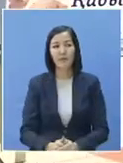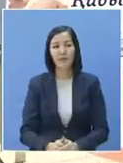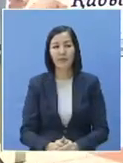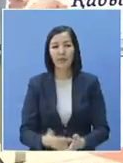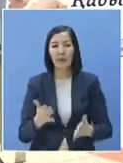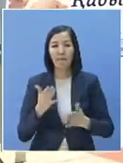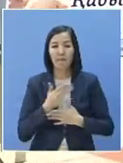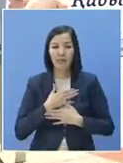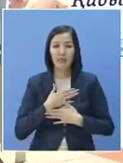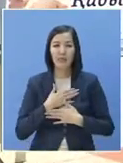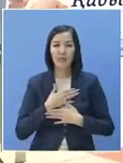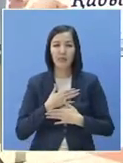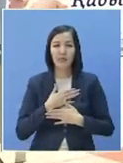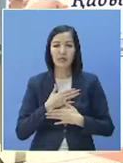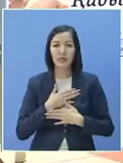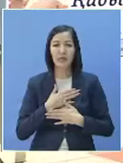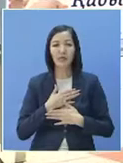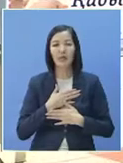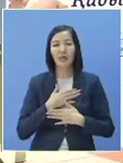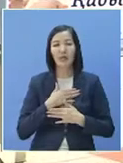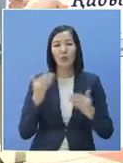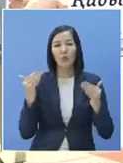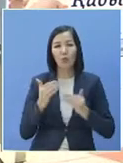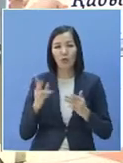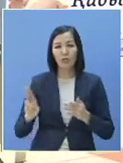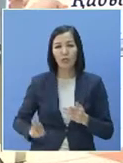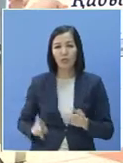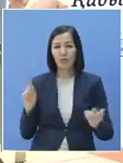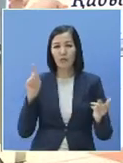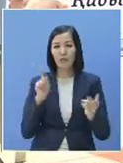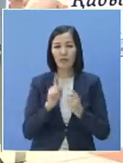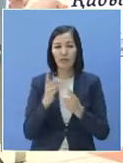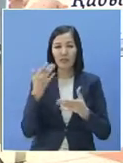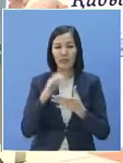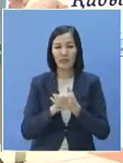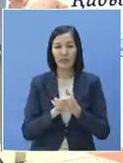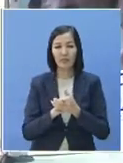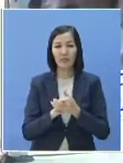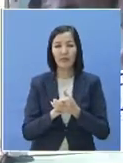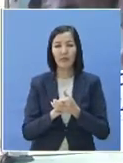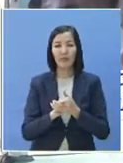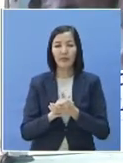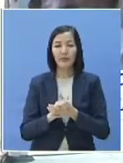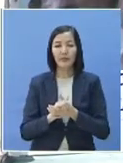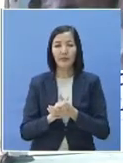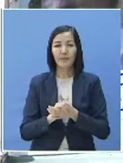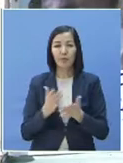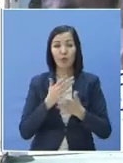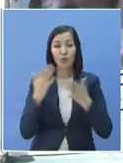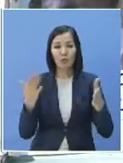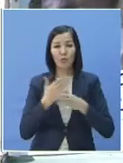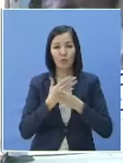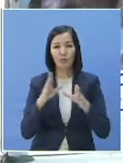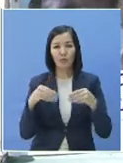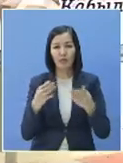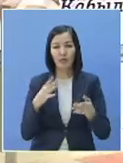менің жолымның болуына, менің мына өнерге деген жаңағы адымдаған бірінші қадамыма үлкен себепкер